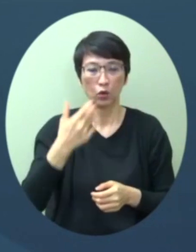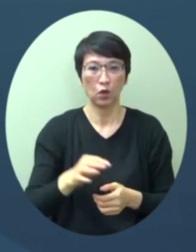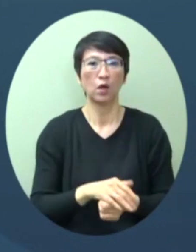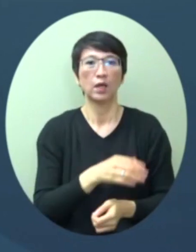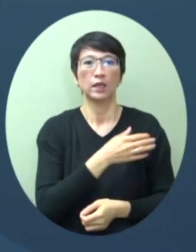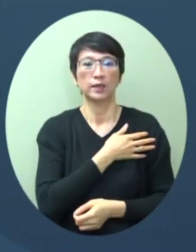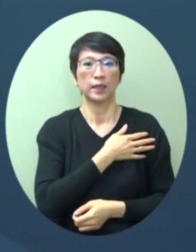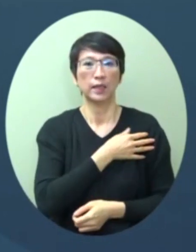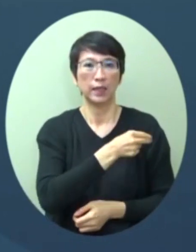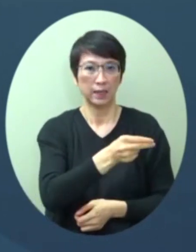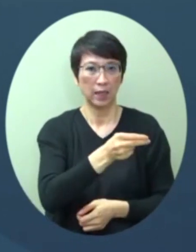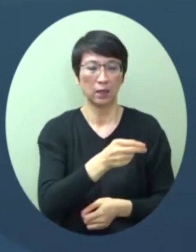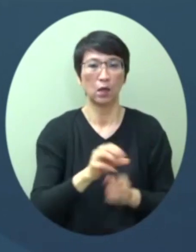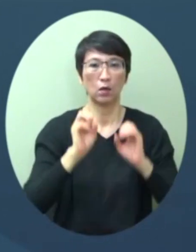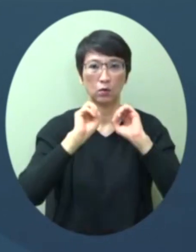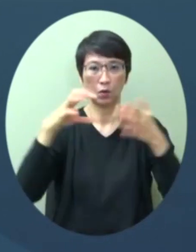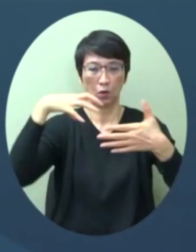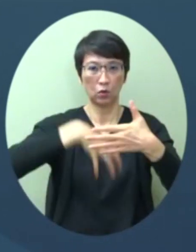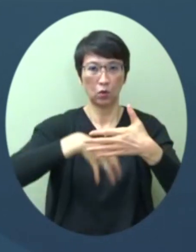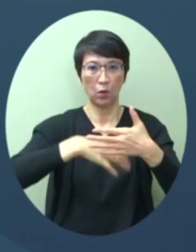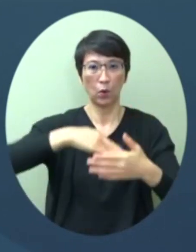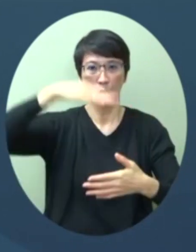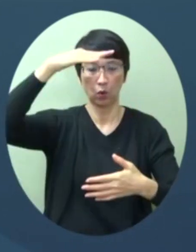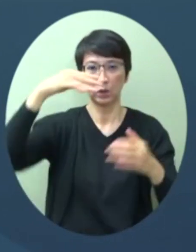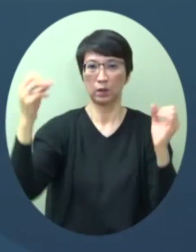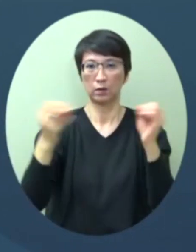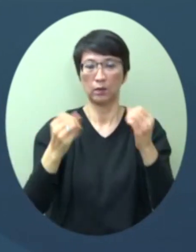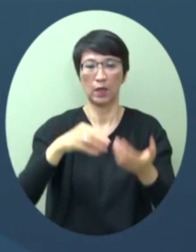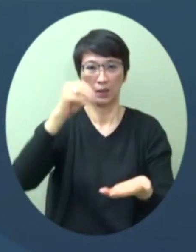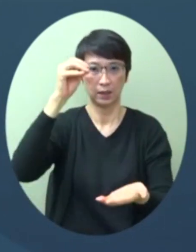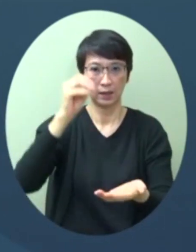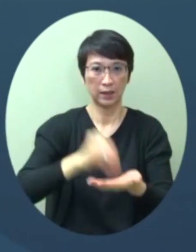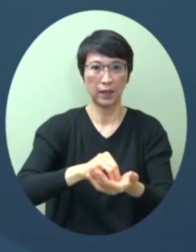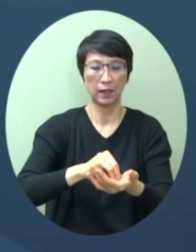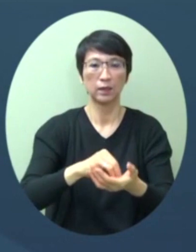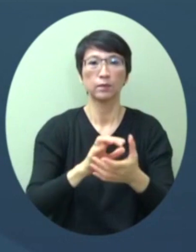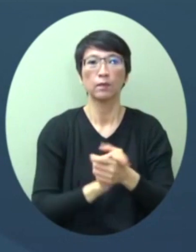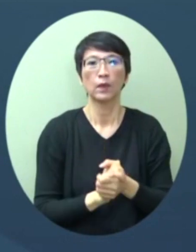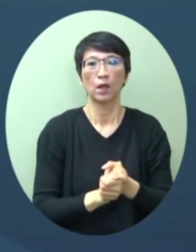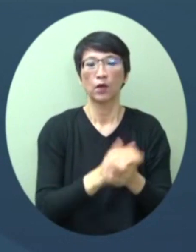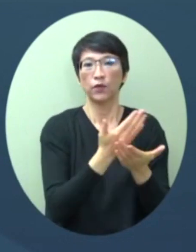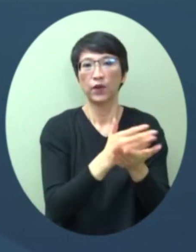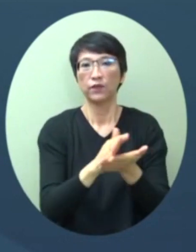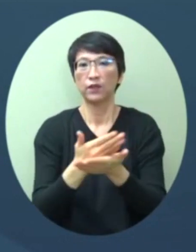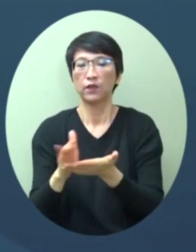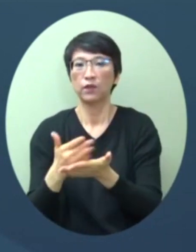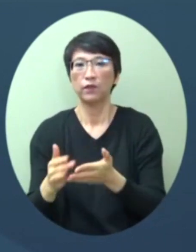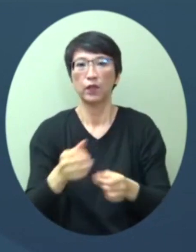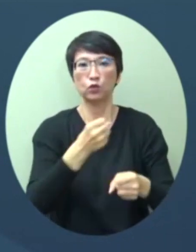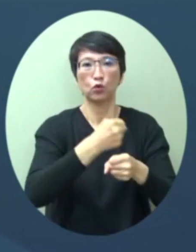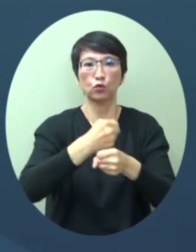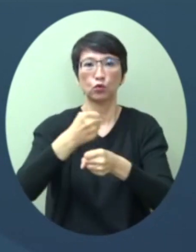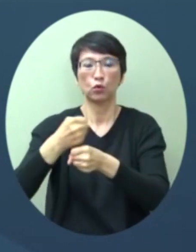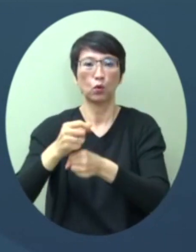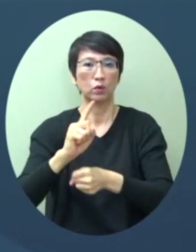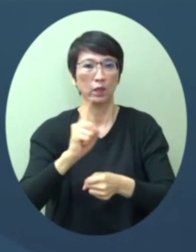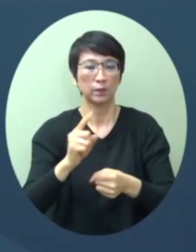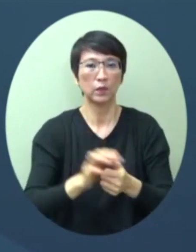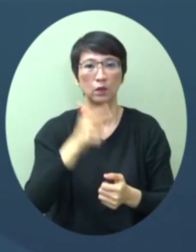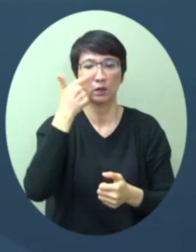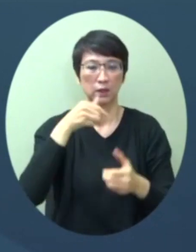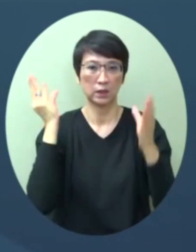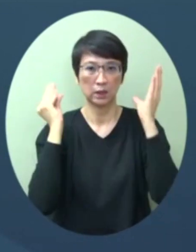拜日我召开了内部高层会议我招定了一些具体的分工亦都向大家与新闻公布